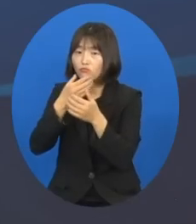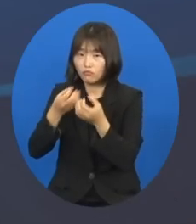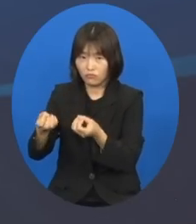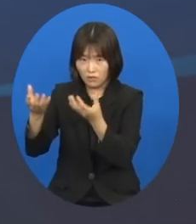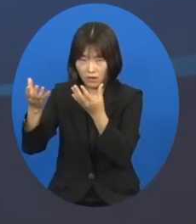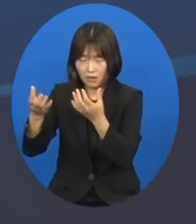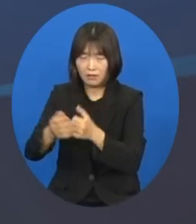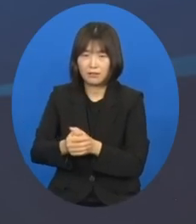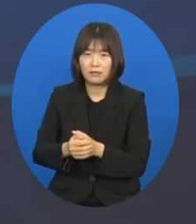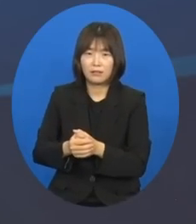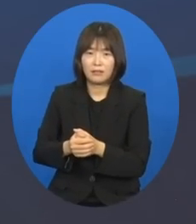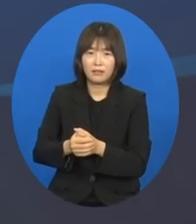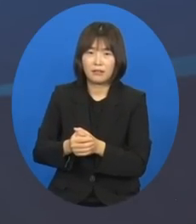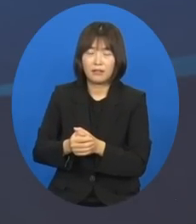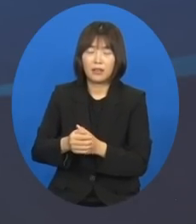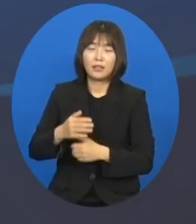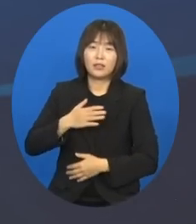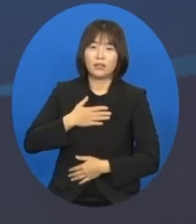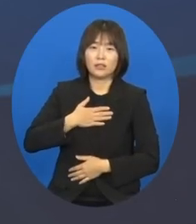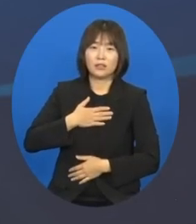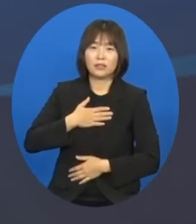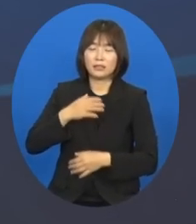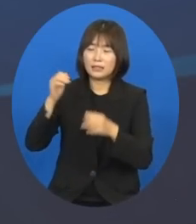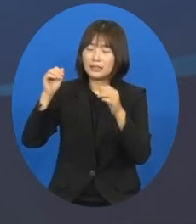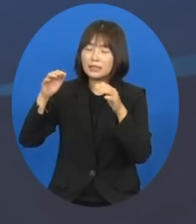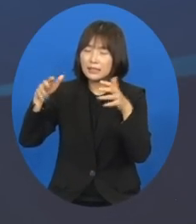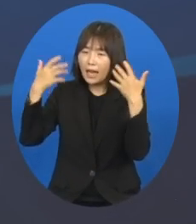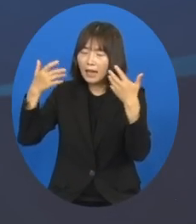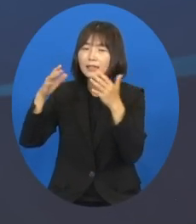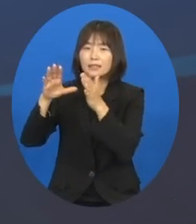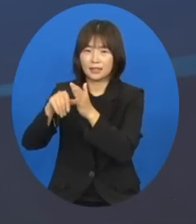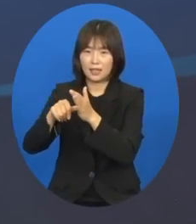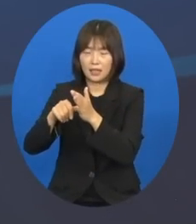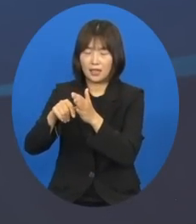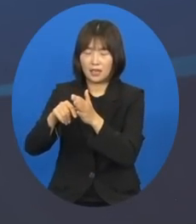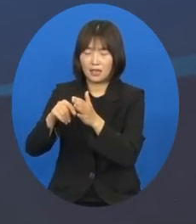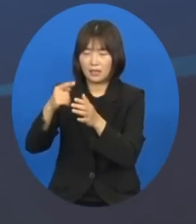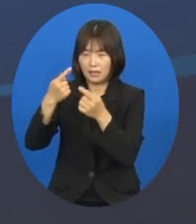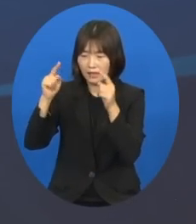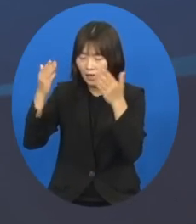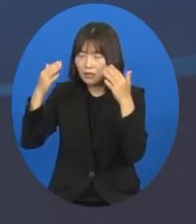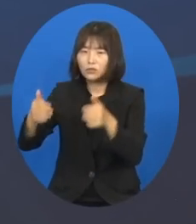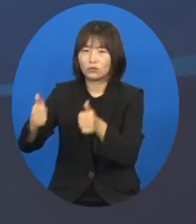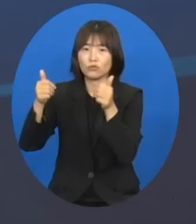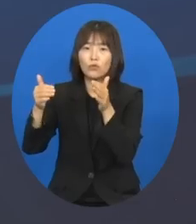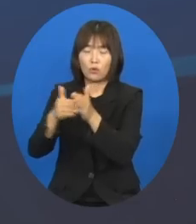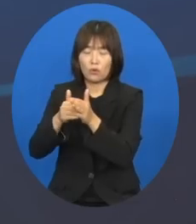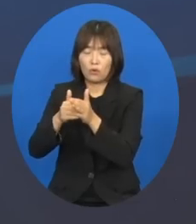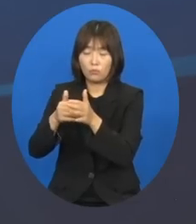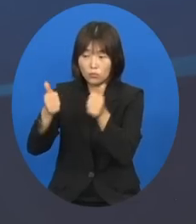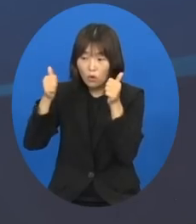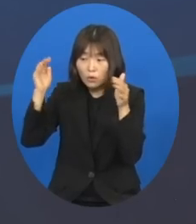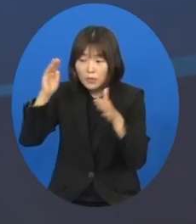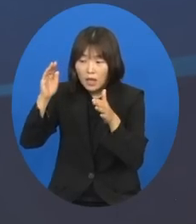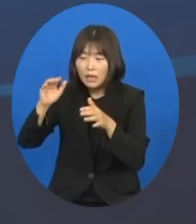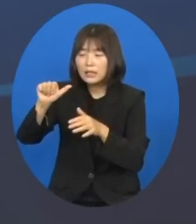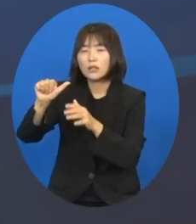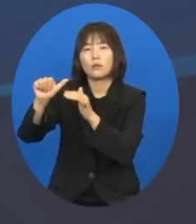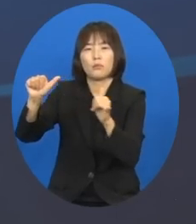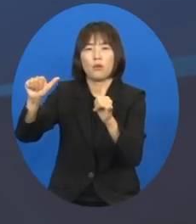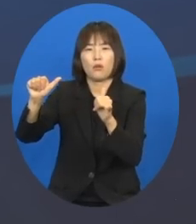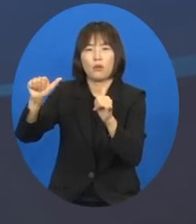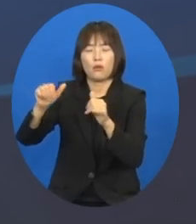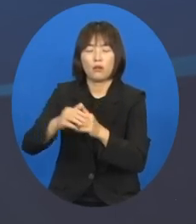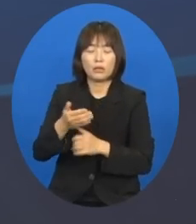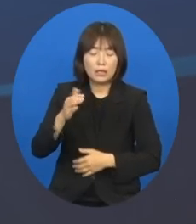가을에 졸업을 하는 거예요 졸업생이 다섯 명 밖에 없었어요 그런데 미국은